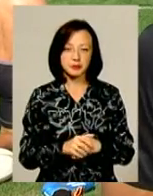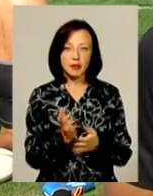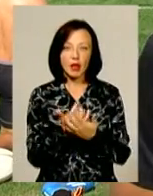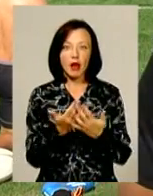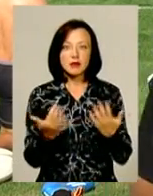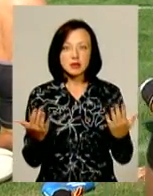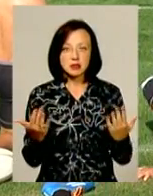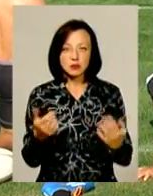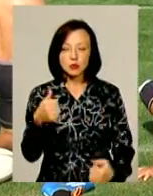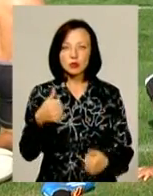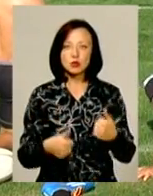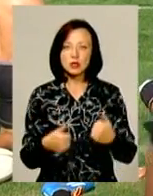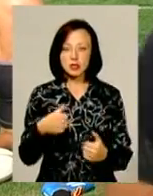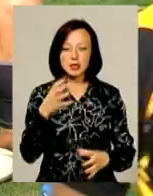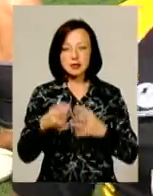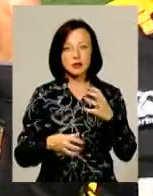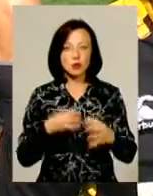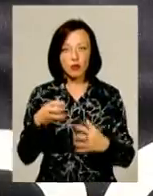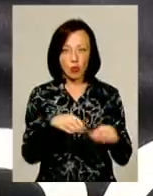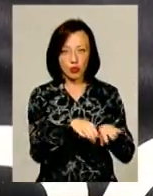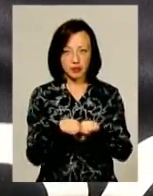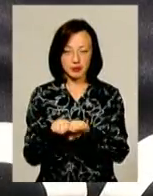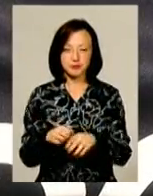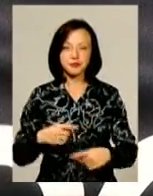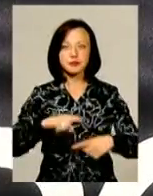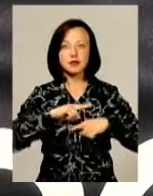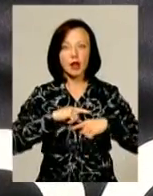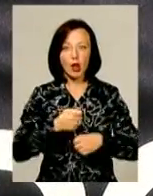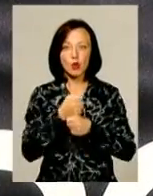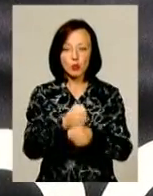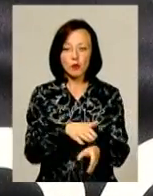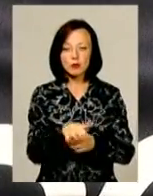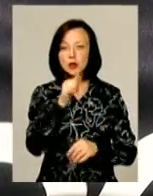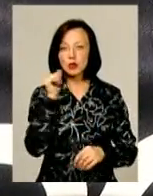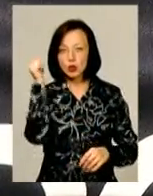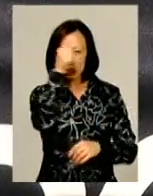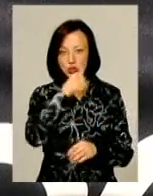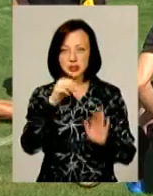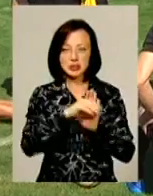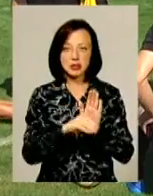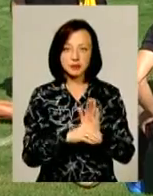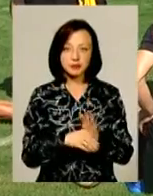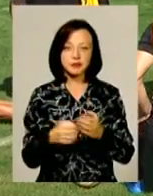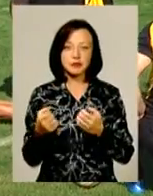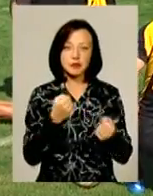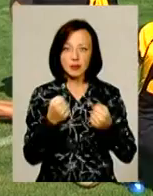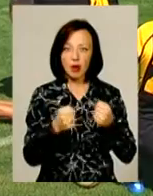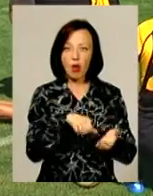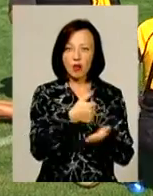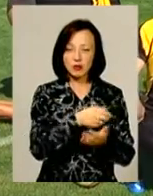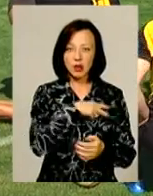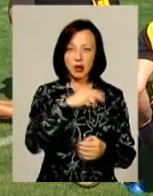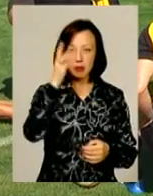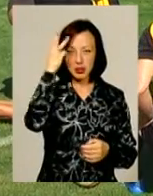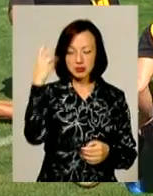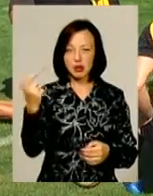різних турнірах світового гатунку. Фінал Кубку відбувся за минулорічним сценарієм. Бій за головний трофей між Харківським «Олімпом» і